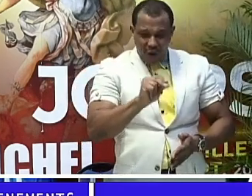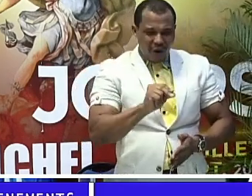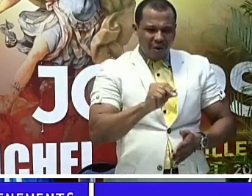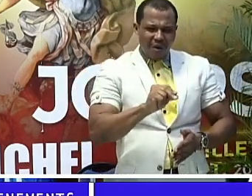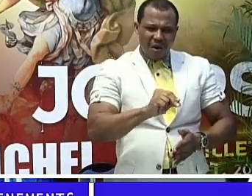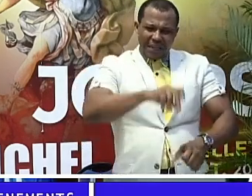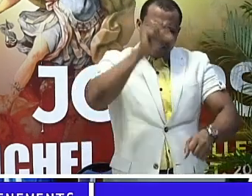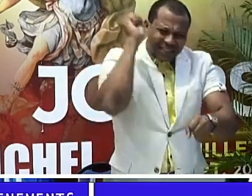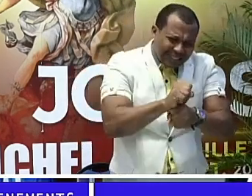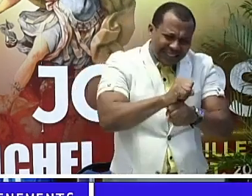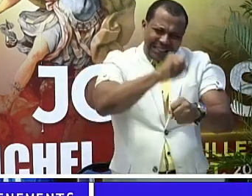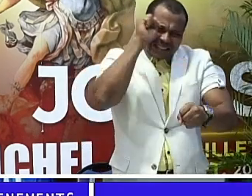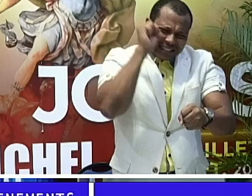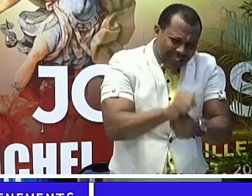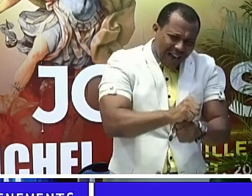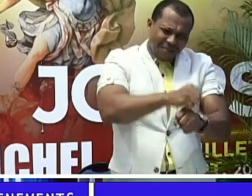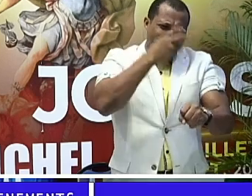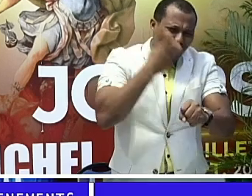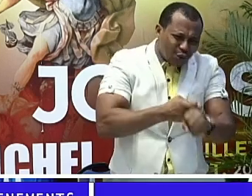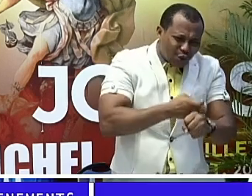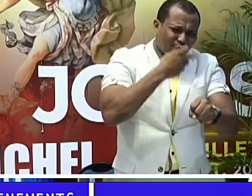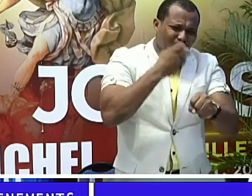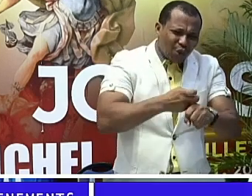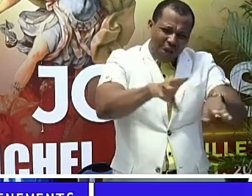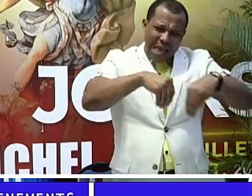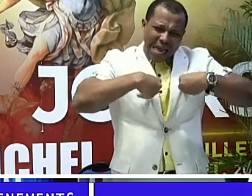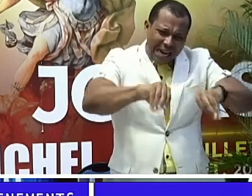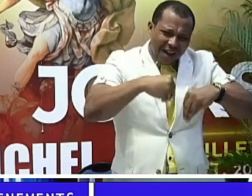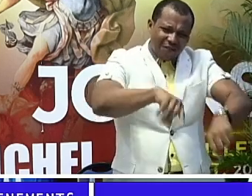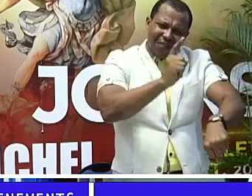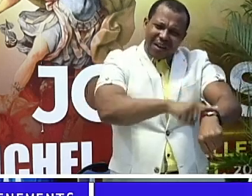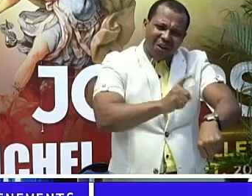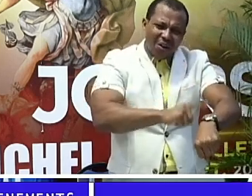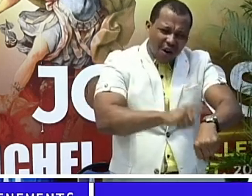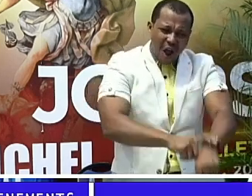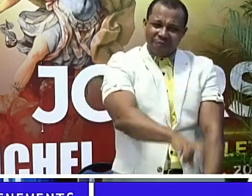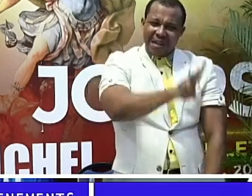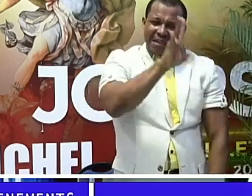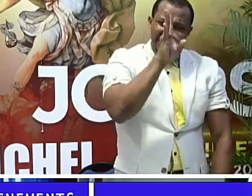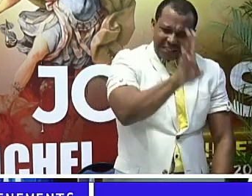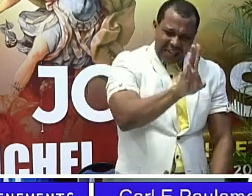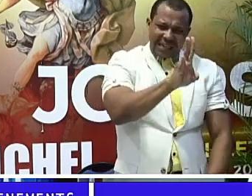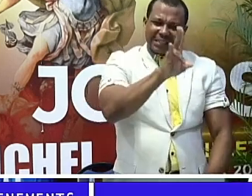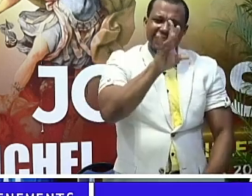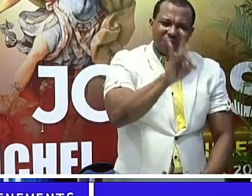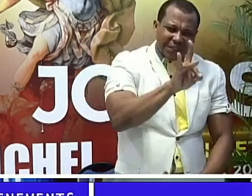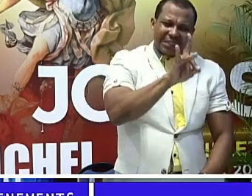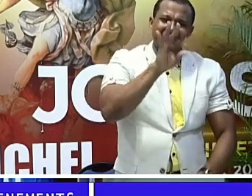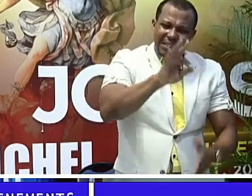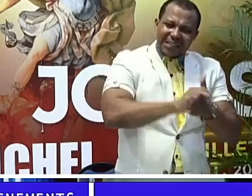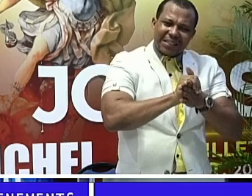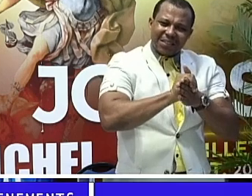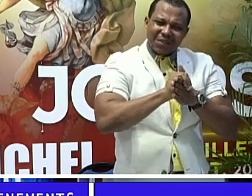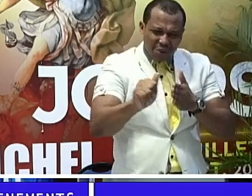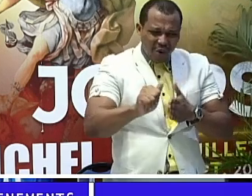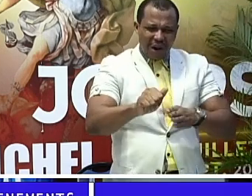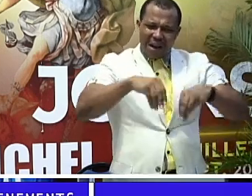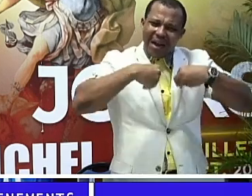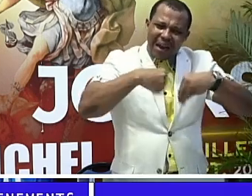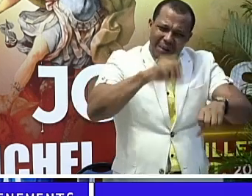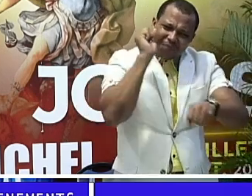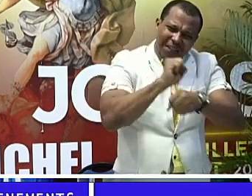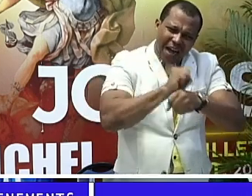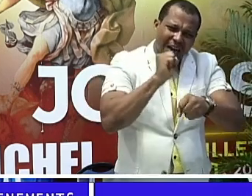15, 20, 7, 8 dollars pour le rentrer en ti cob. Et imagine ou, soulève non matin, on joue. Vous voulez